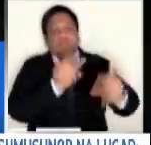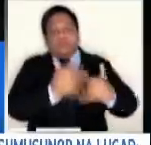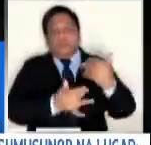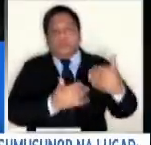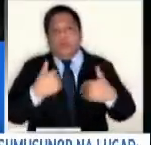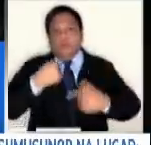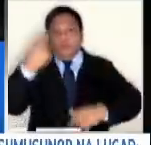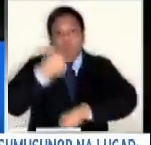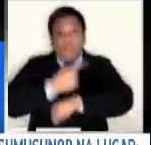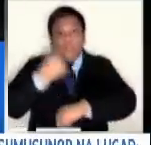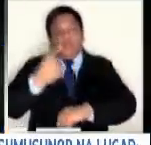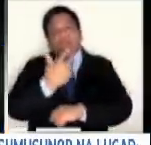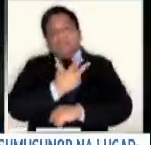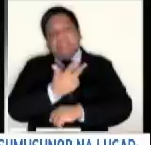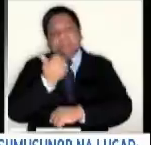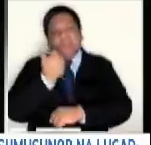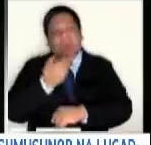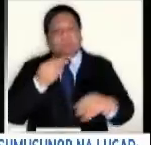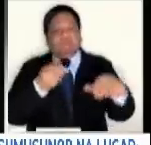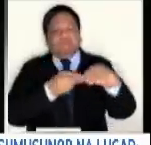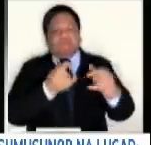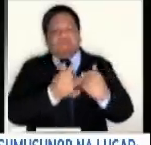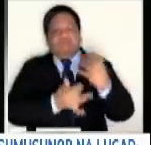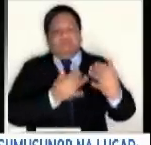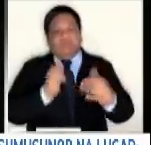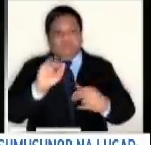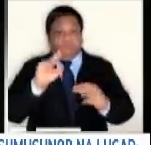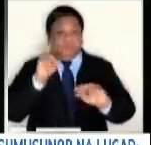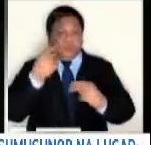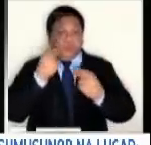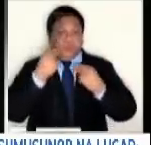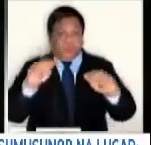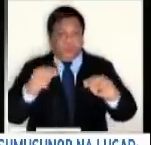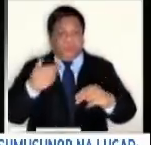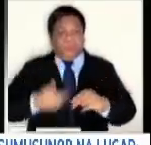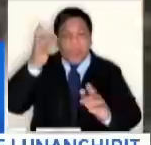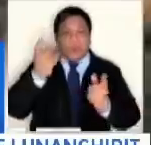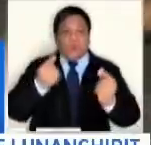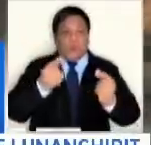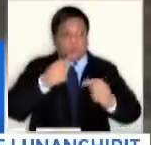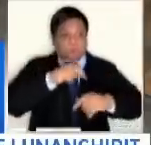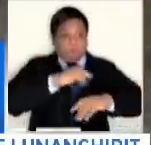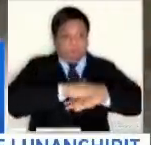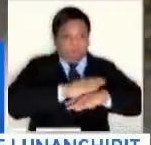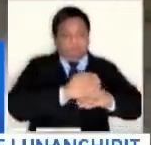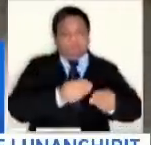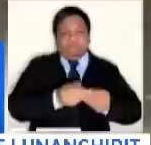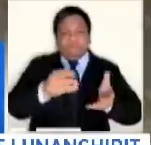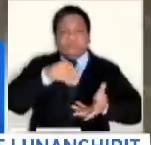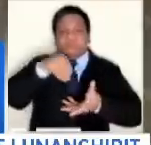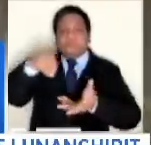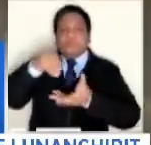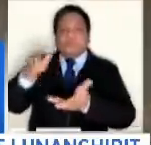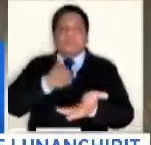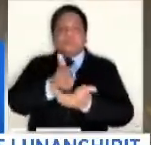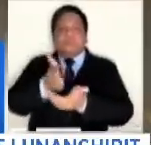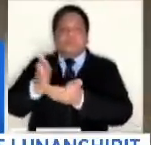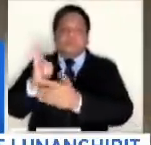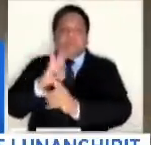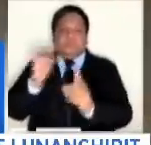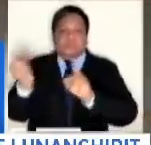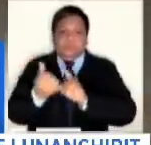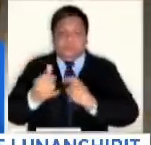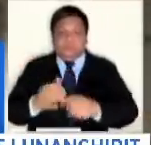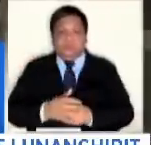Itong unang balita sa Muntinlupa City. Jonathan Andal, Buong Puso para sa Pilipino. Tulad ng mga nakaraang